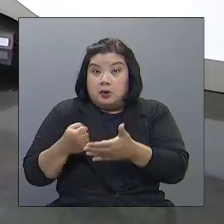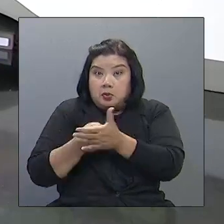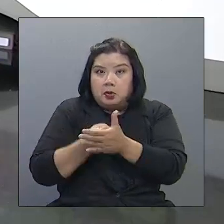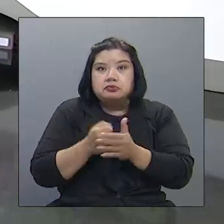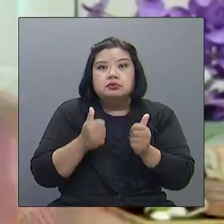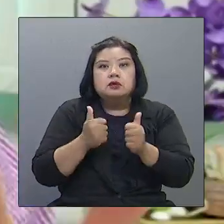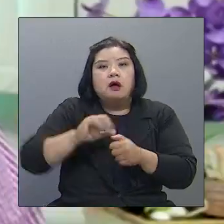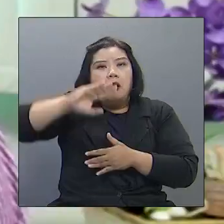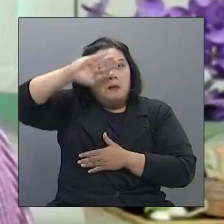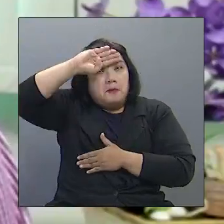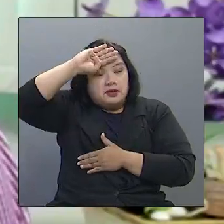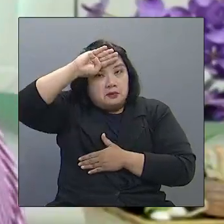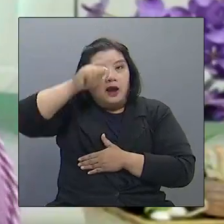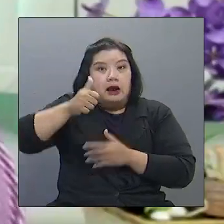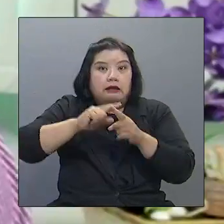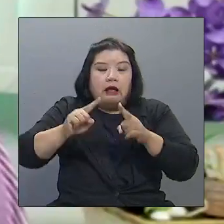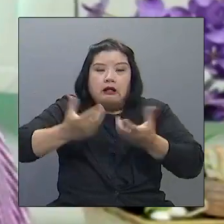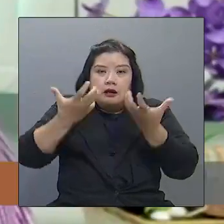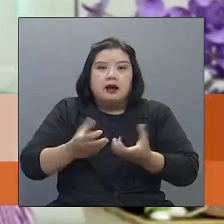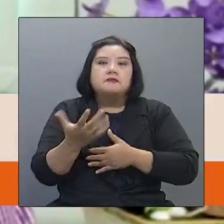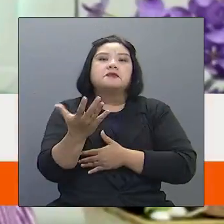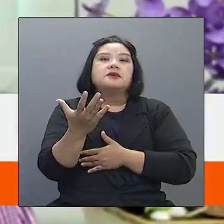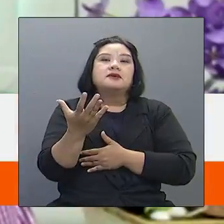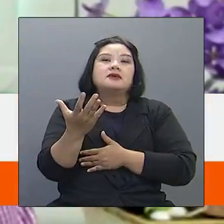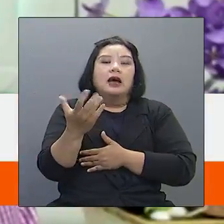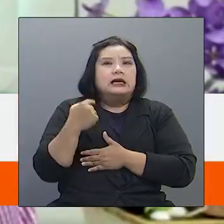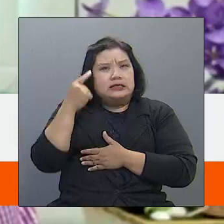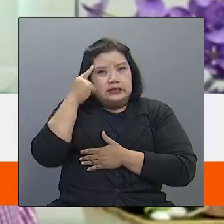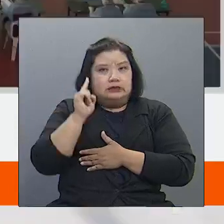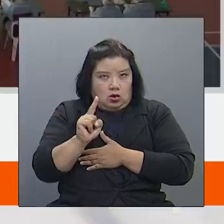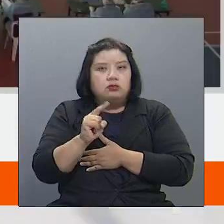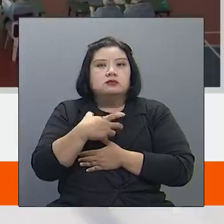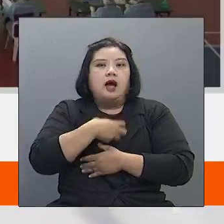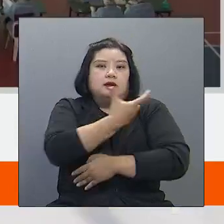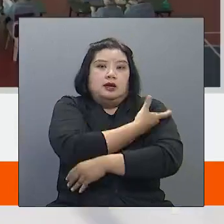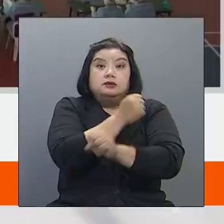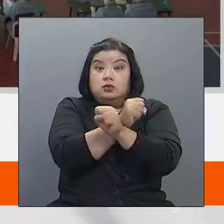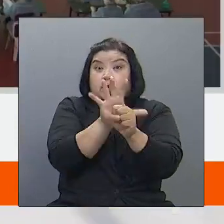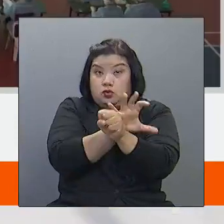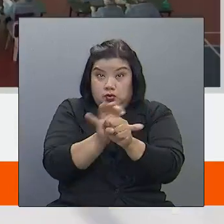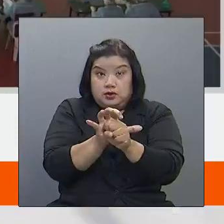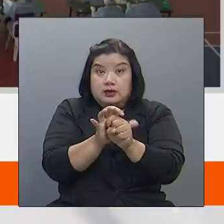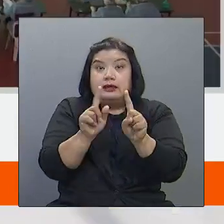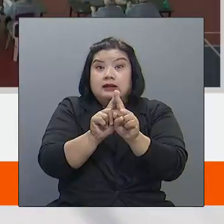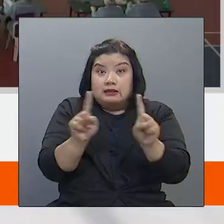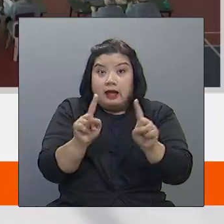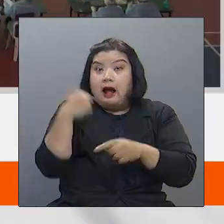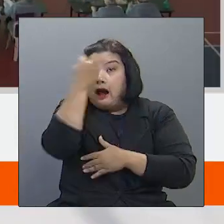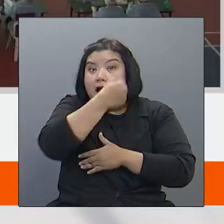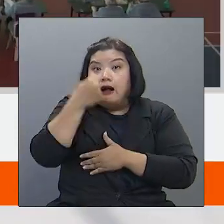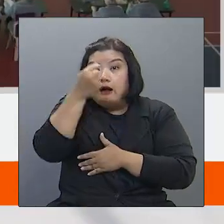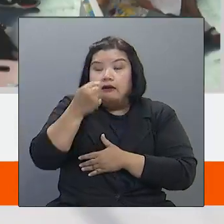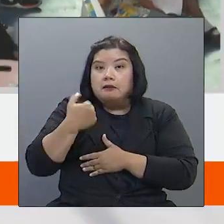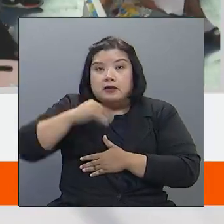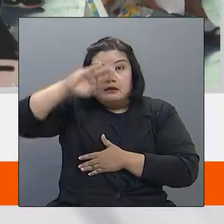จะป่วยได้แต่เราจะไม่ป่วยหนักอันนี้คือเป็นสิ่งที่เราคาดหวังไว้อยู่แล้วเพราะฉะนั้นแต่คนที่มีอาการป่